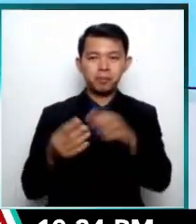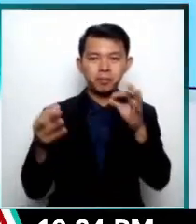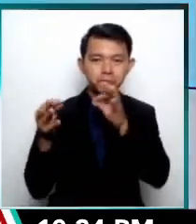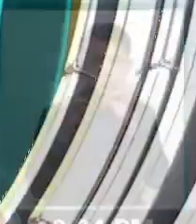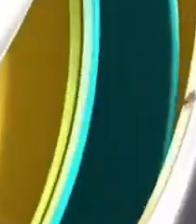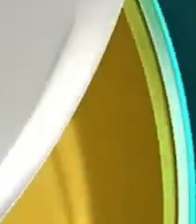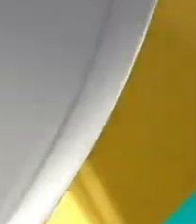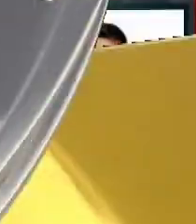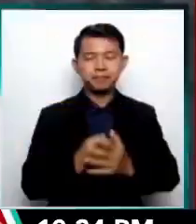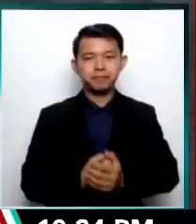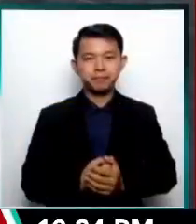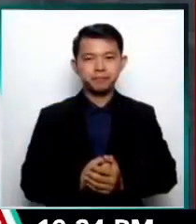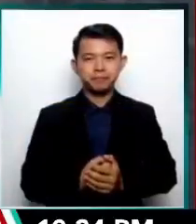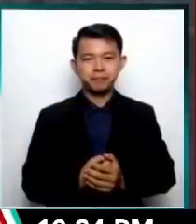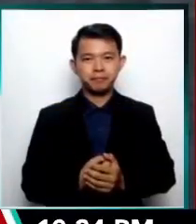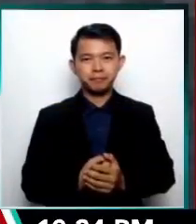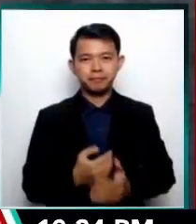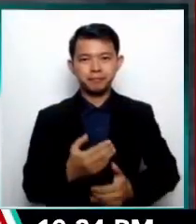Sumangil.